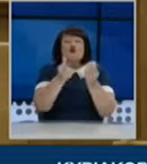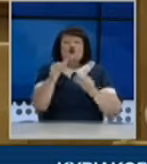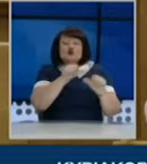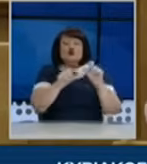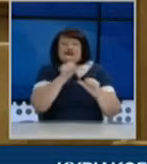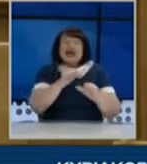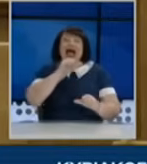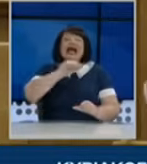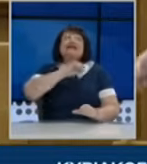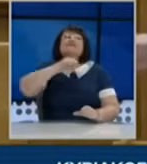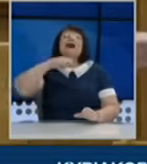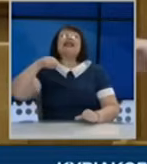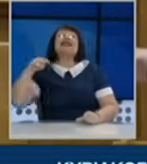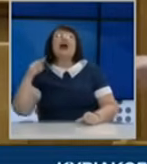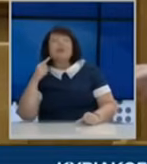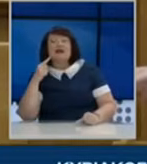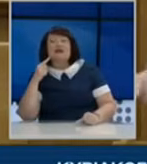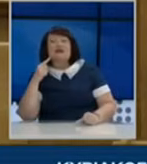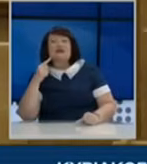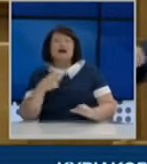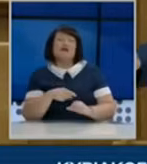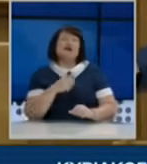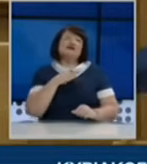τόσο οικολόγοι, να μην πετάτε με αεροπλάνα.